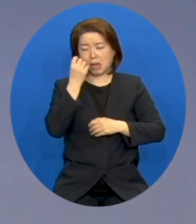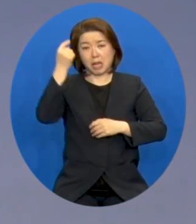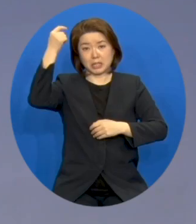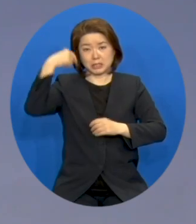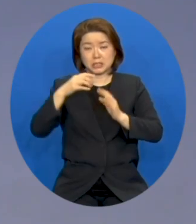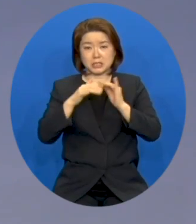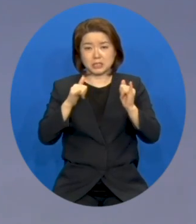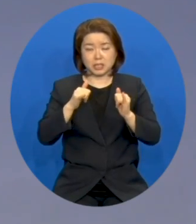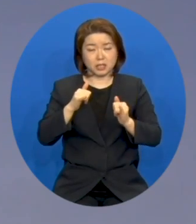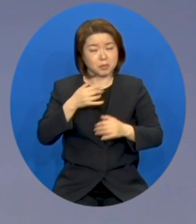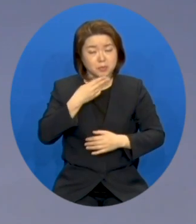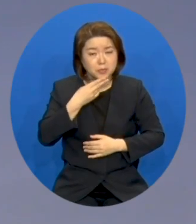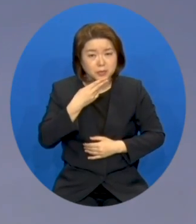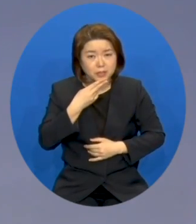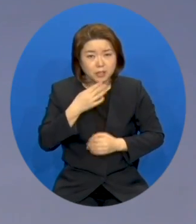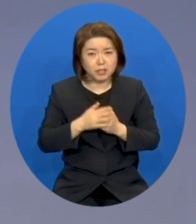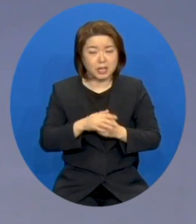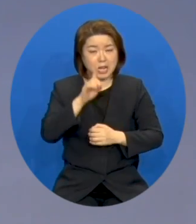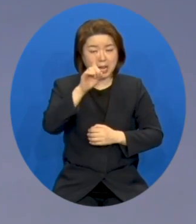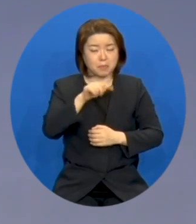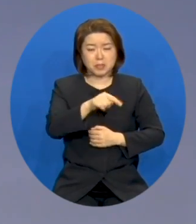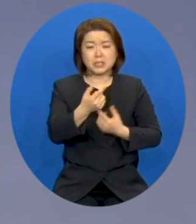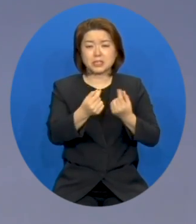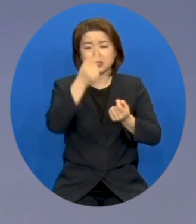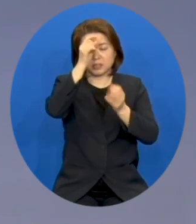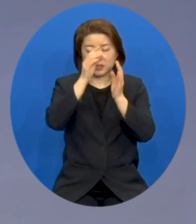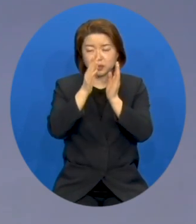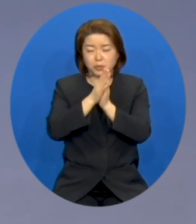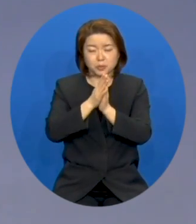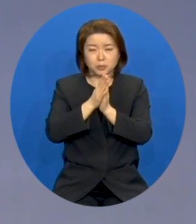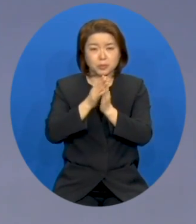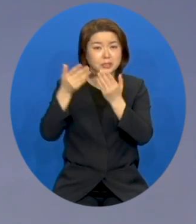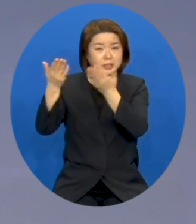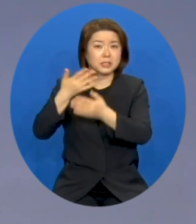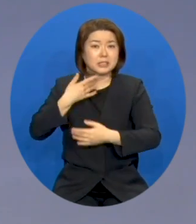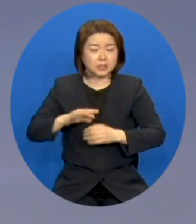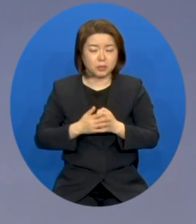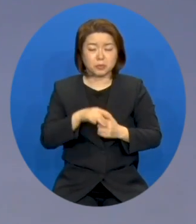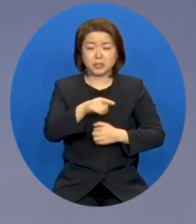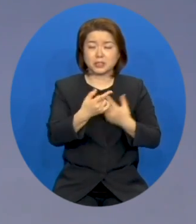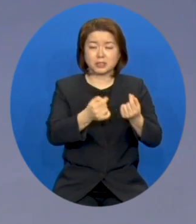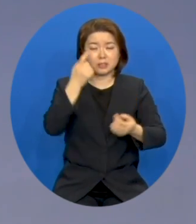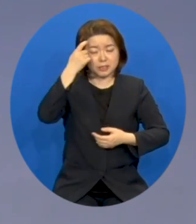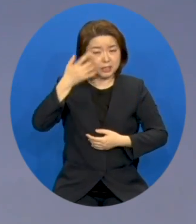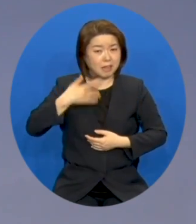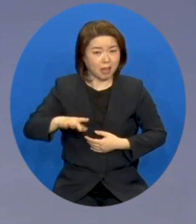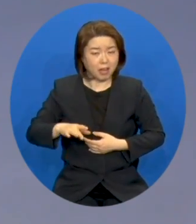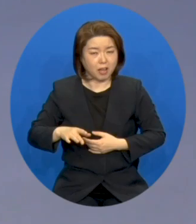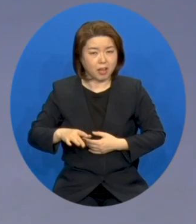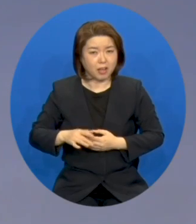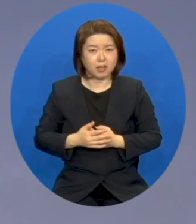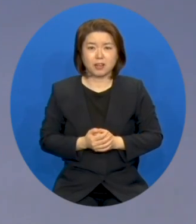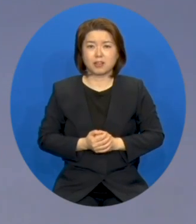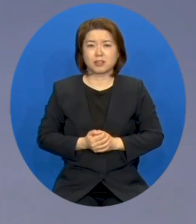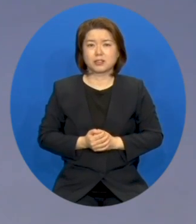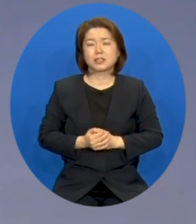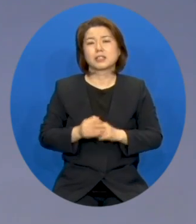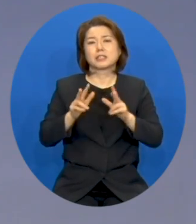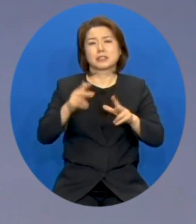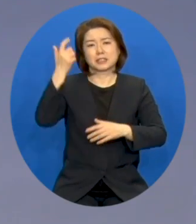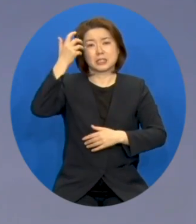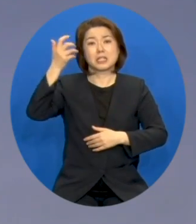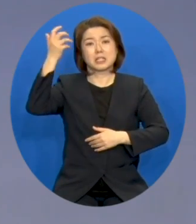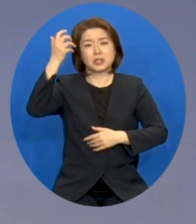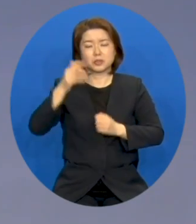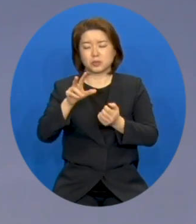분 없으십니까? 한 번도 그런 기도해 본 적도 없고 그런 생각해 본 적도 없으신 분, 지금